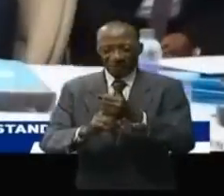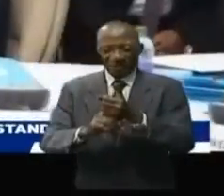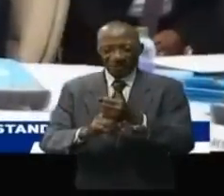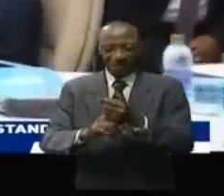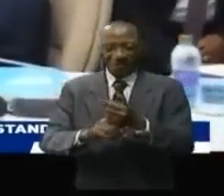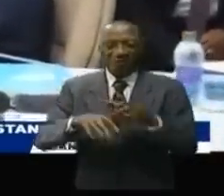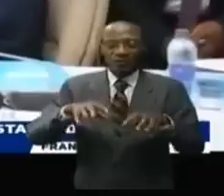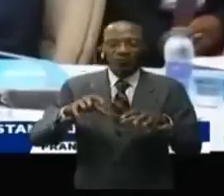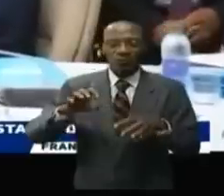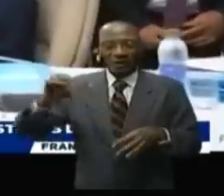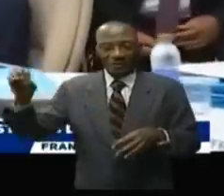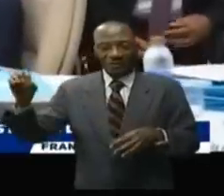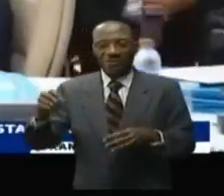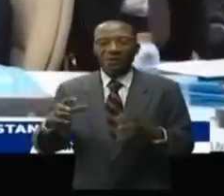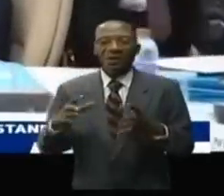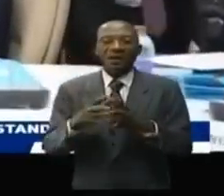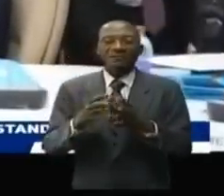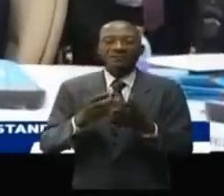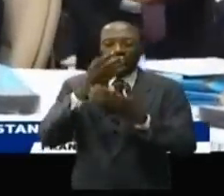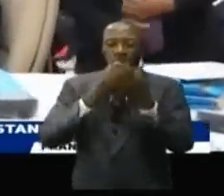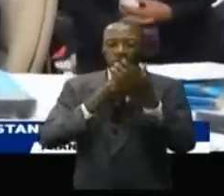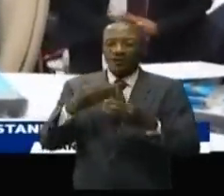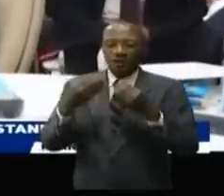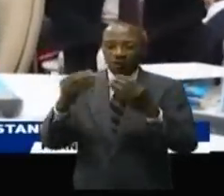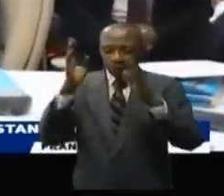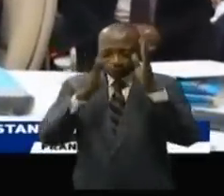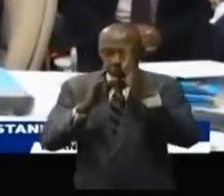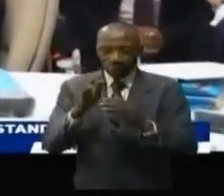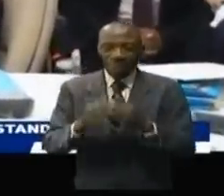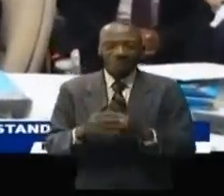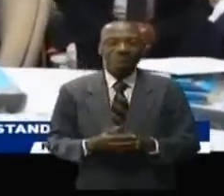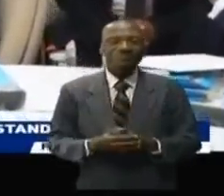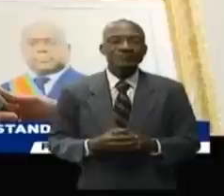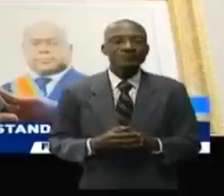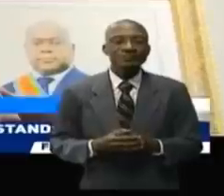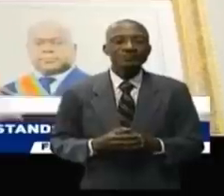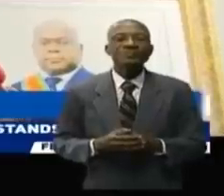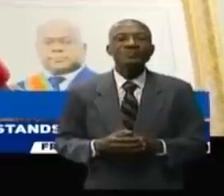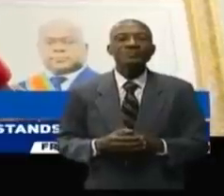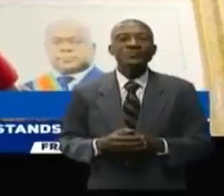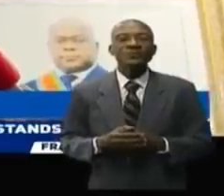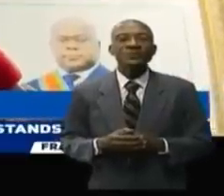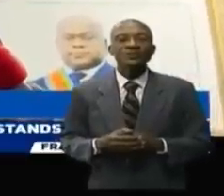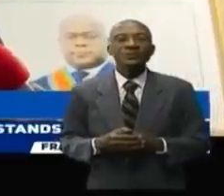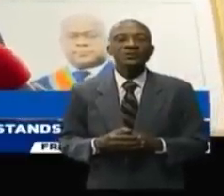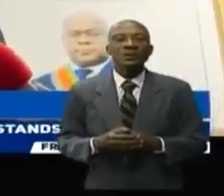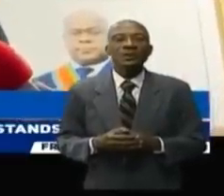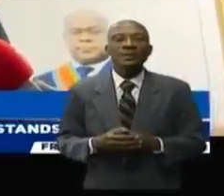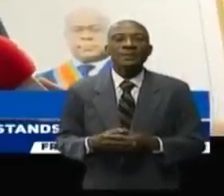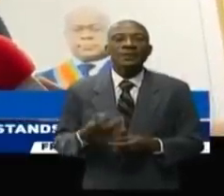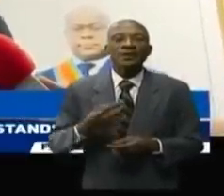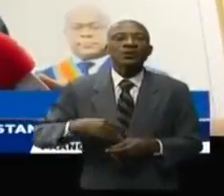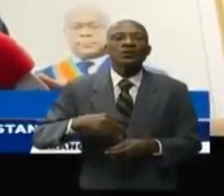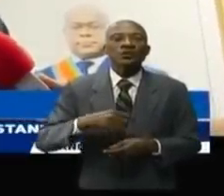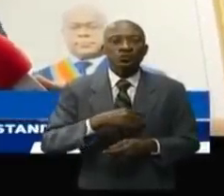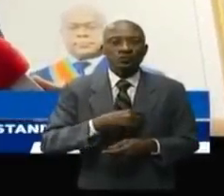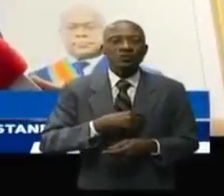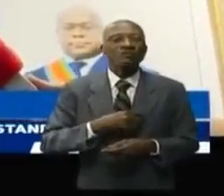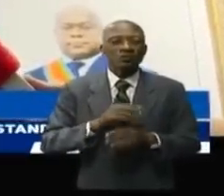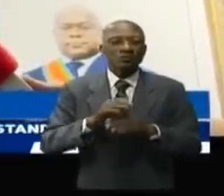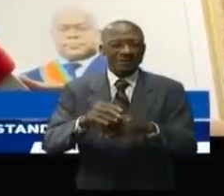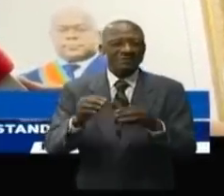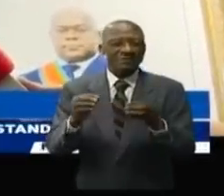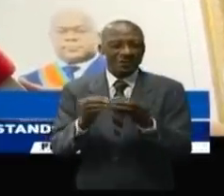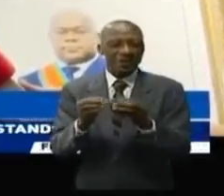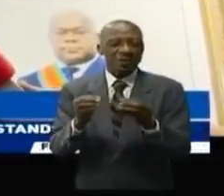M23. Nous avons déjà eu à le répéter bien sûr sur d'autres forums. Le